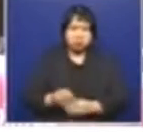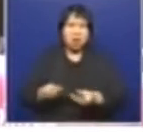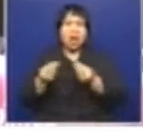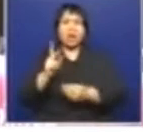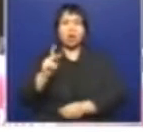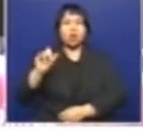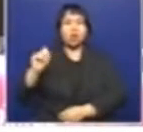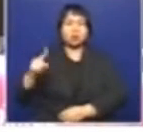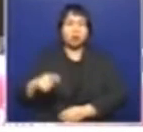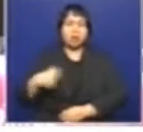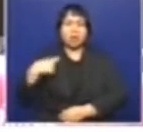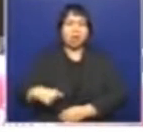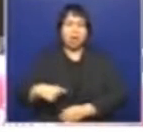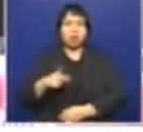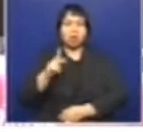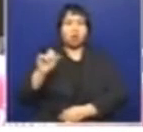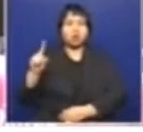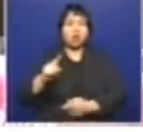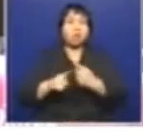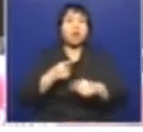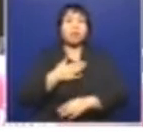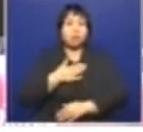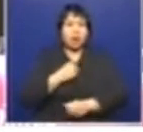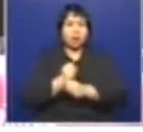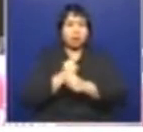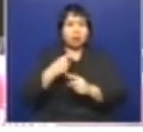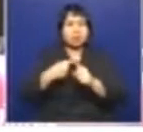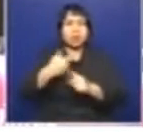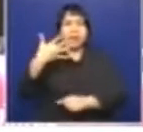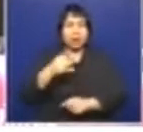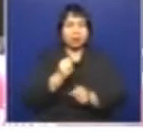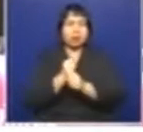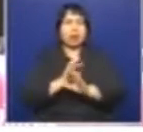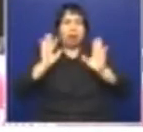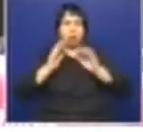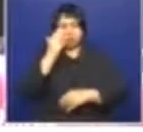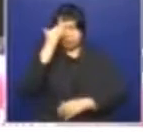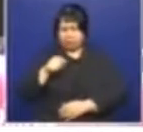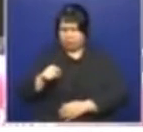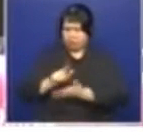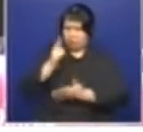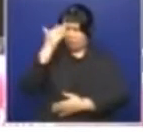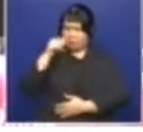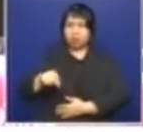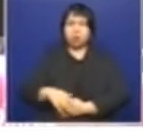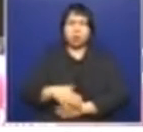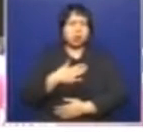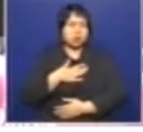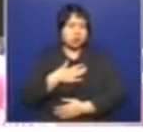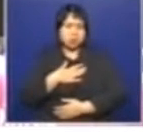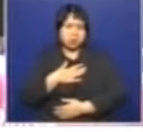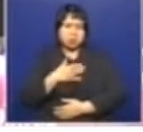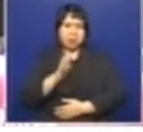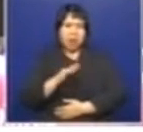ทนายความกยศ.เพื่อนผมอะเป็นได้5เดือนลาออกผมถามออกทำไมทำใจไม่ได้แต่ละวันฟ้อง